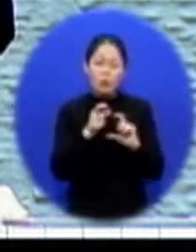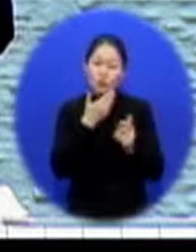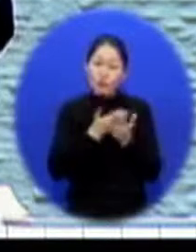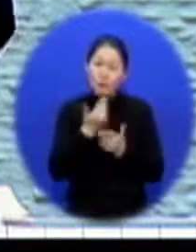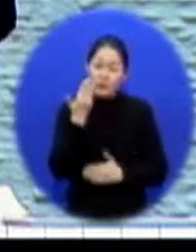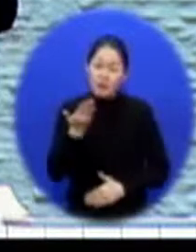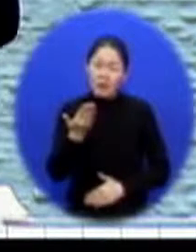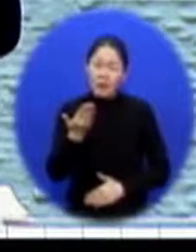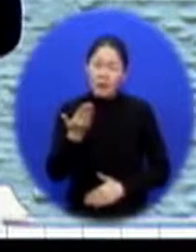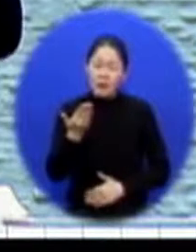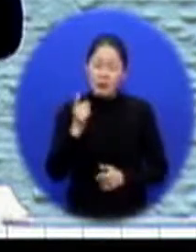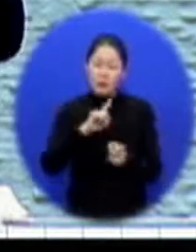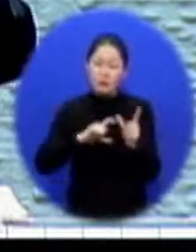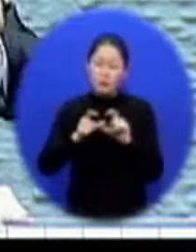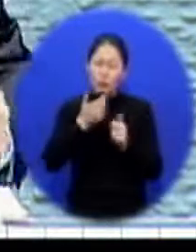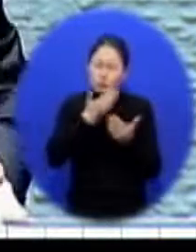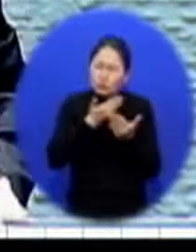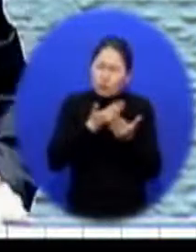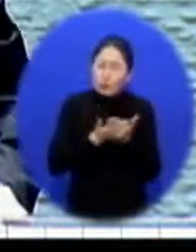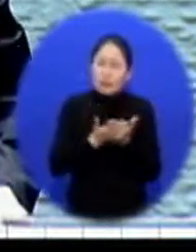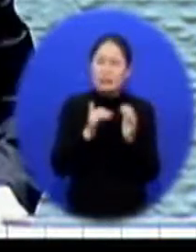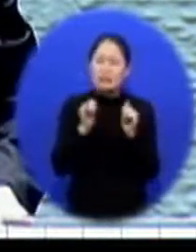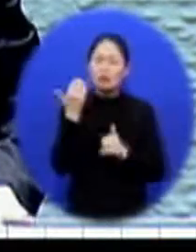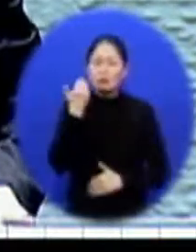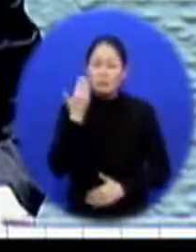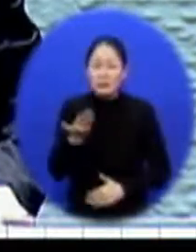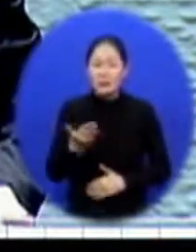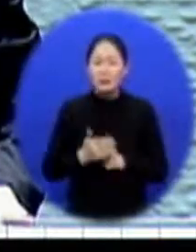줘 누가 존귀한 자 줘